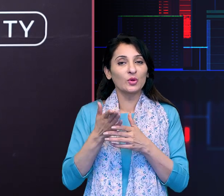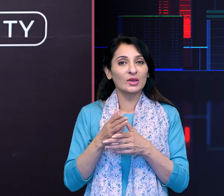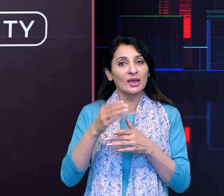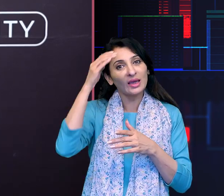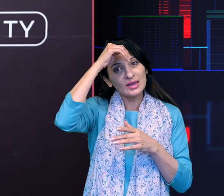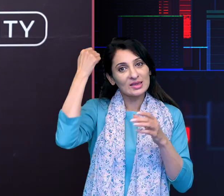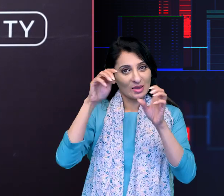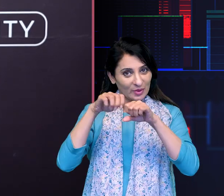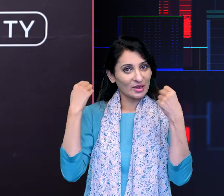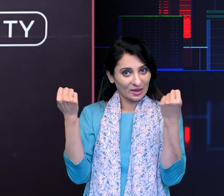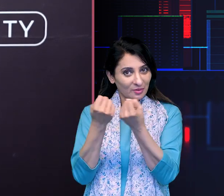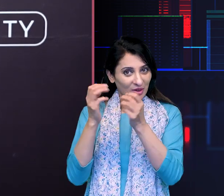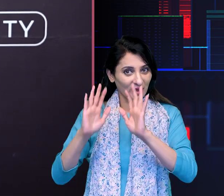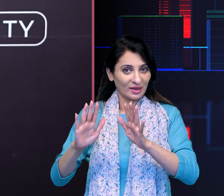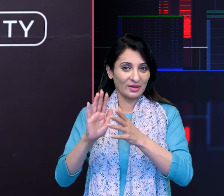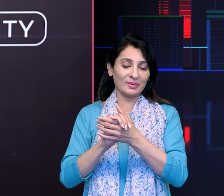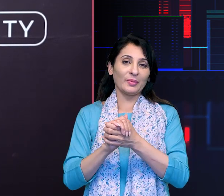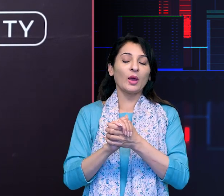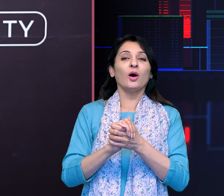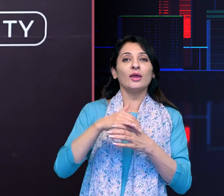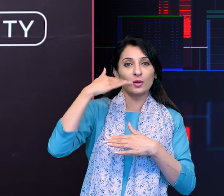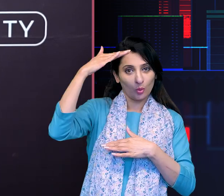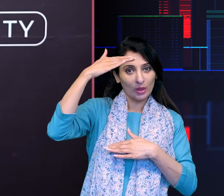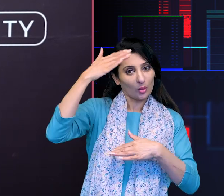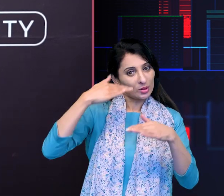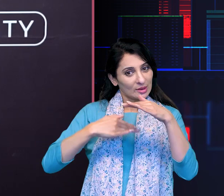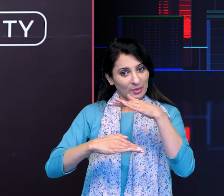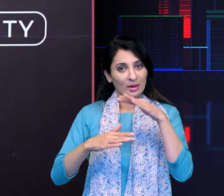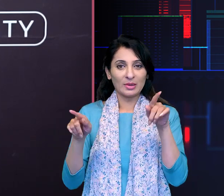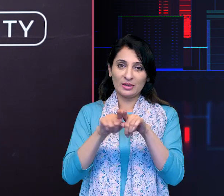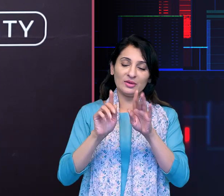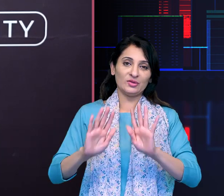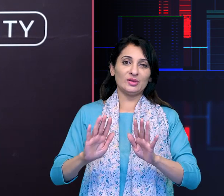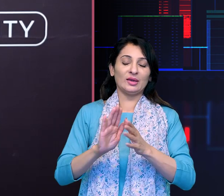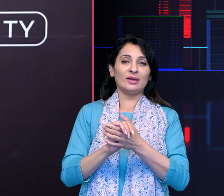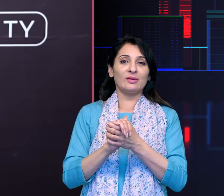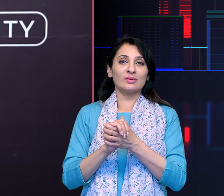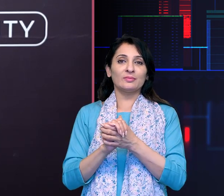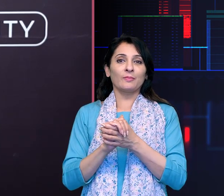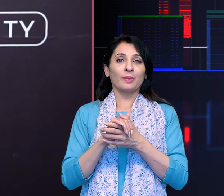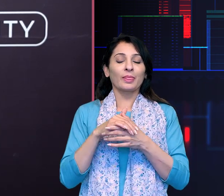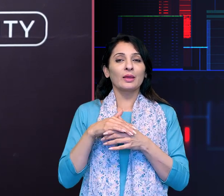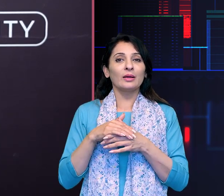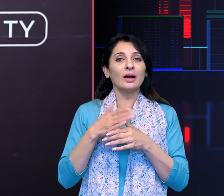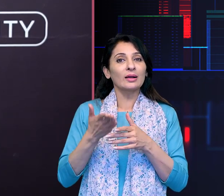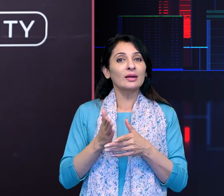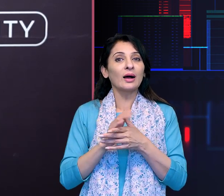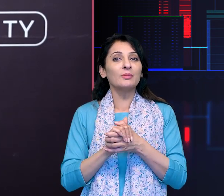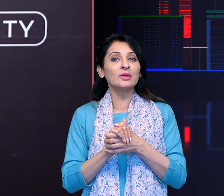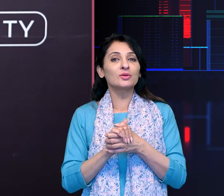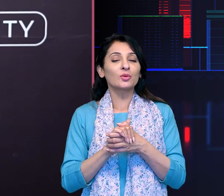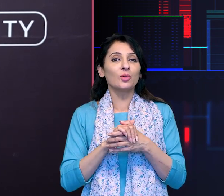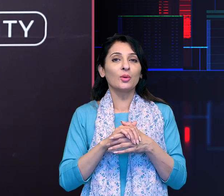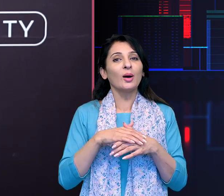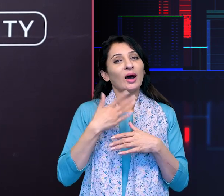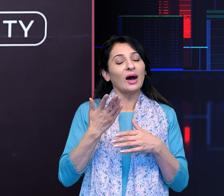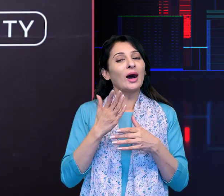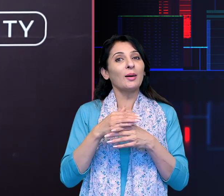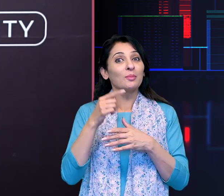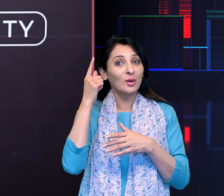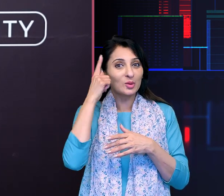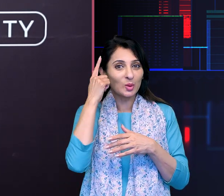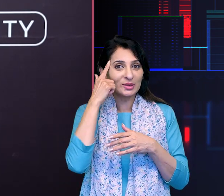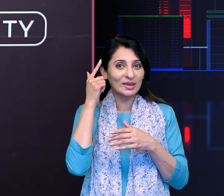होता था तो ये समर्पित है यानी जैसा एक अकेला ऊपर है वैसा ही केला नीचे है तो अगर हमारी यहां तक रसाई हो तो हम इसको भी